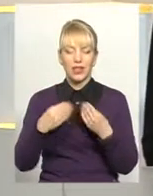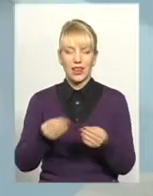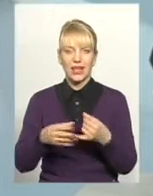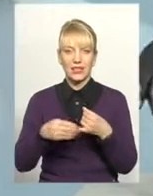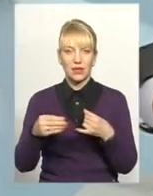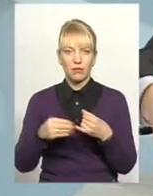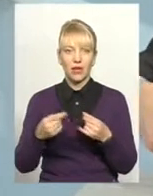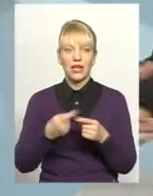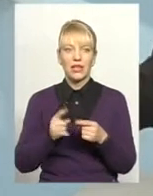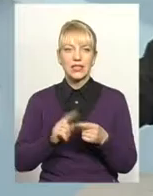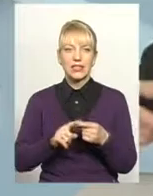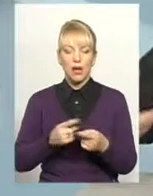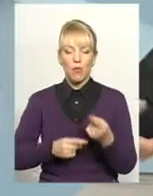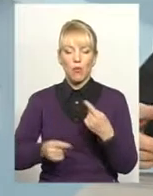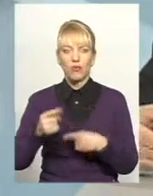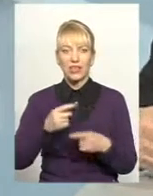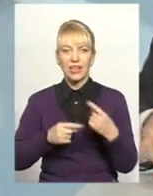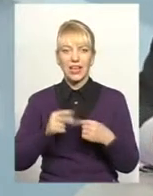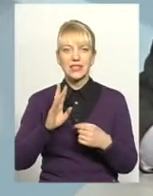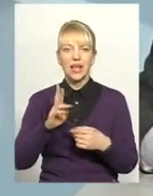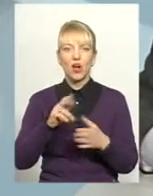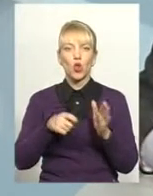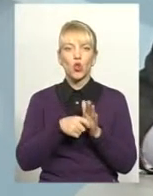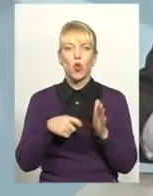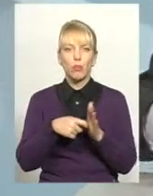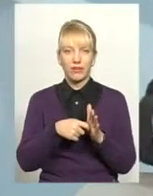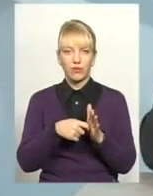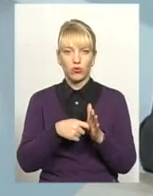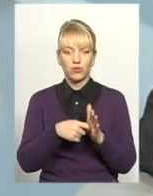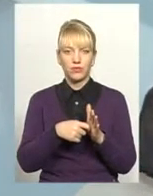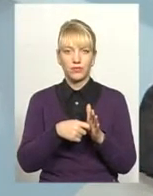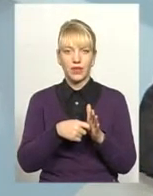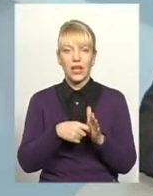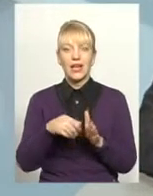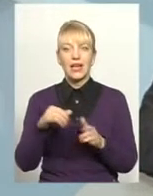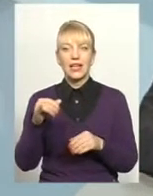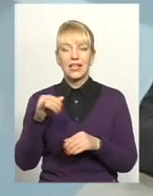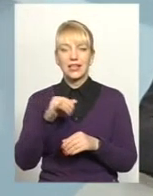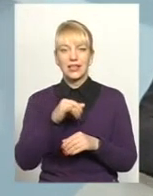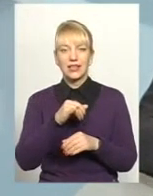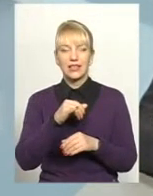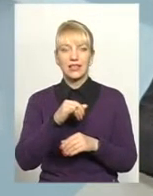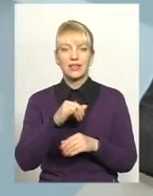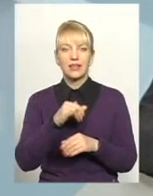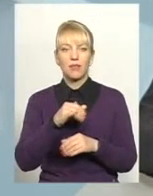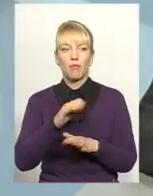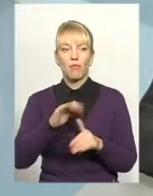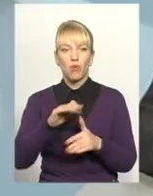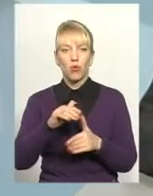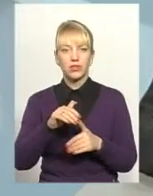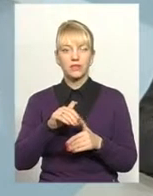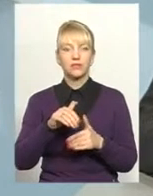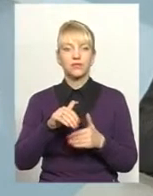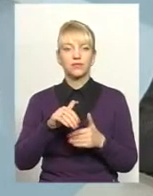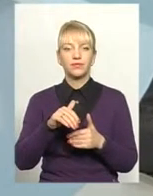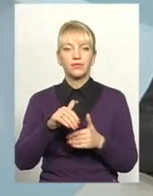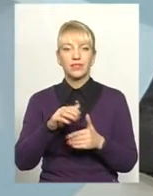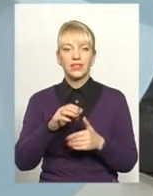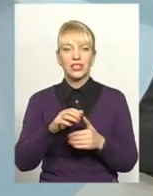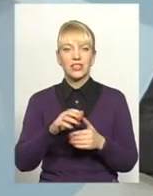назад в вигляді добрив, які в ході в результаті виробництва біогазу. І потім вже